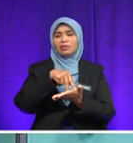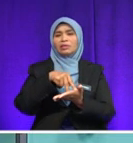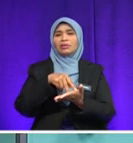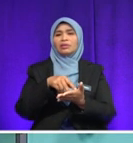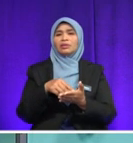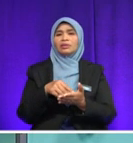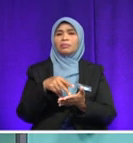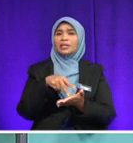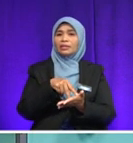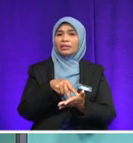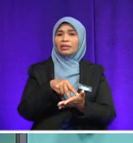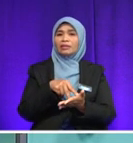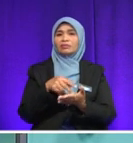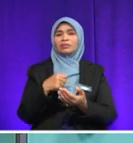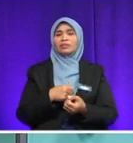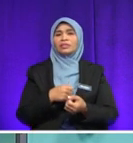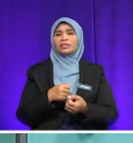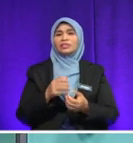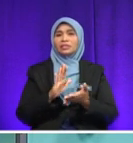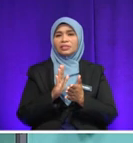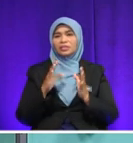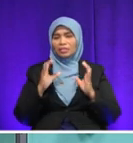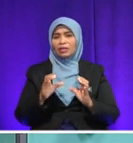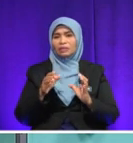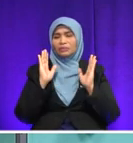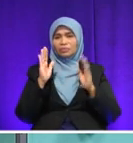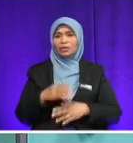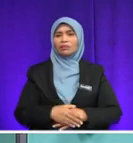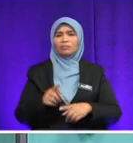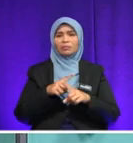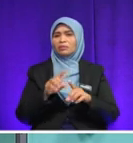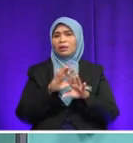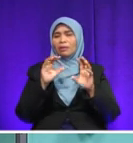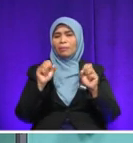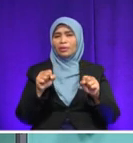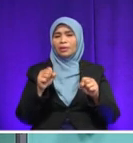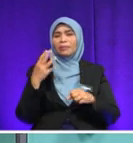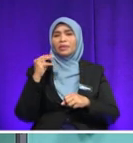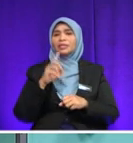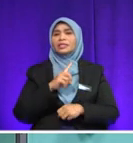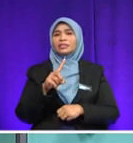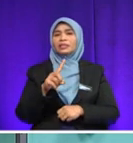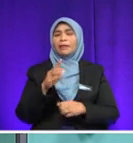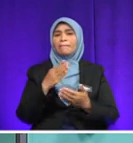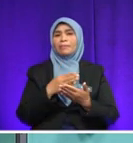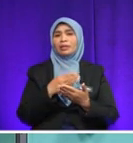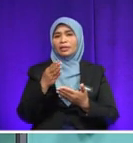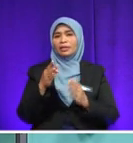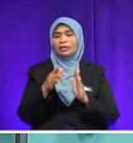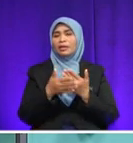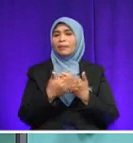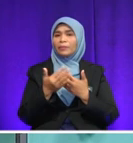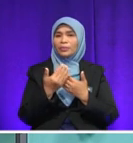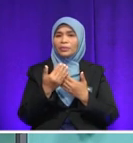ialah berdiri tegak ya berdiri tegak kiam Tetapi dia tak mampu maka Islam berikan rukhsah atau